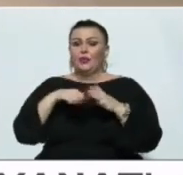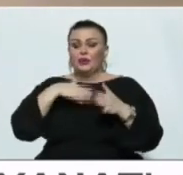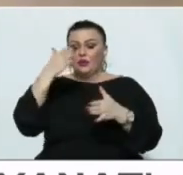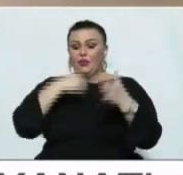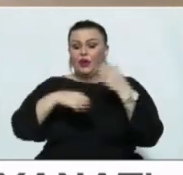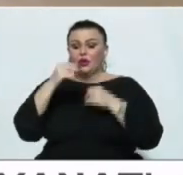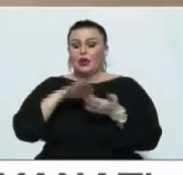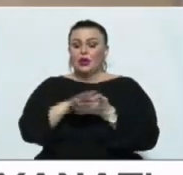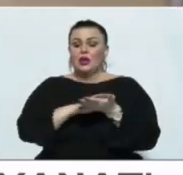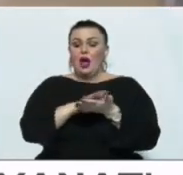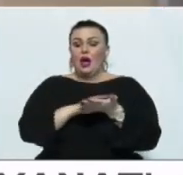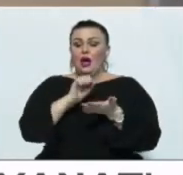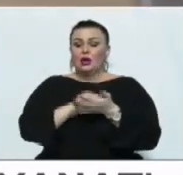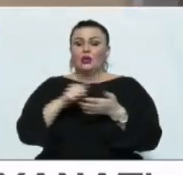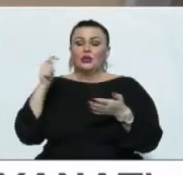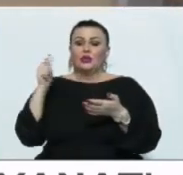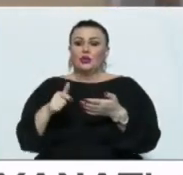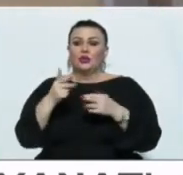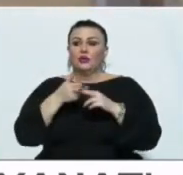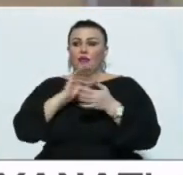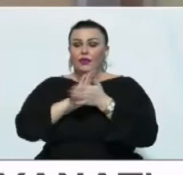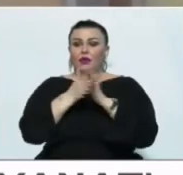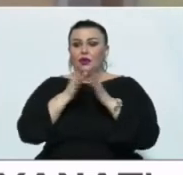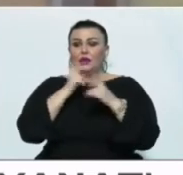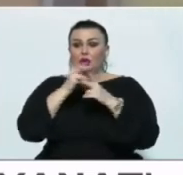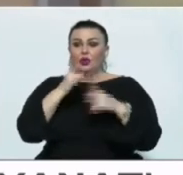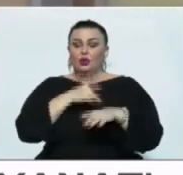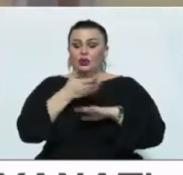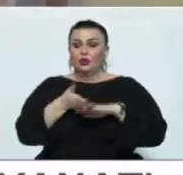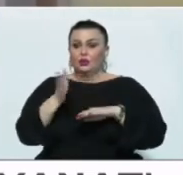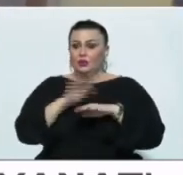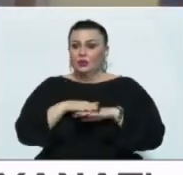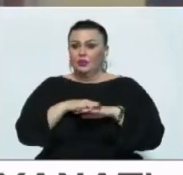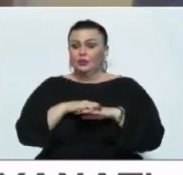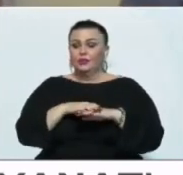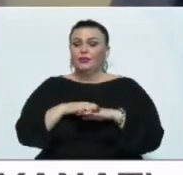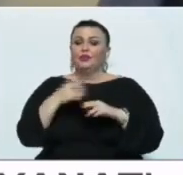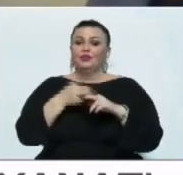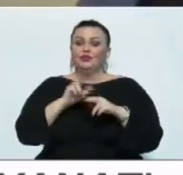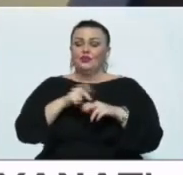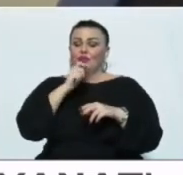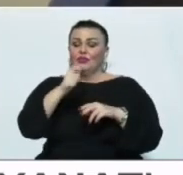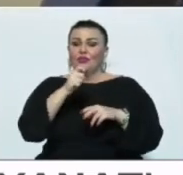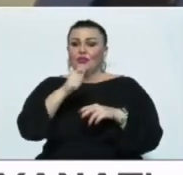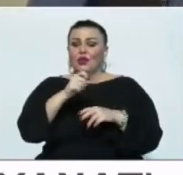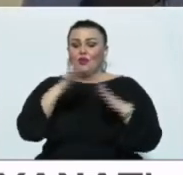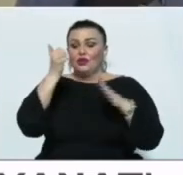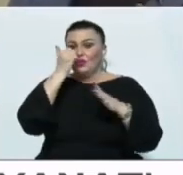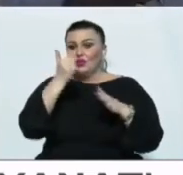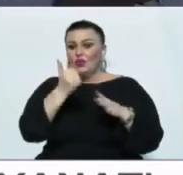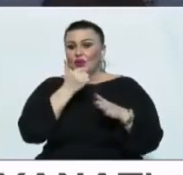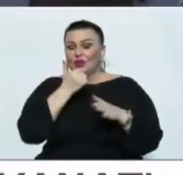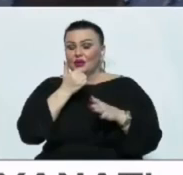məscidlərimiz dağıdılmış və təhqir olunmuş bir halda görmək çox böyük ürək ağrısıdır. Müsahibə vaxtınız üçün təşəkkür edirik sizə. Təşəkkür